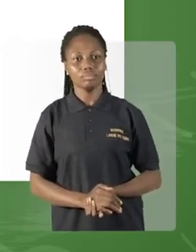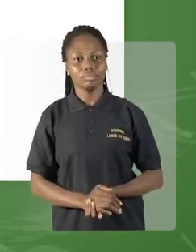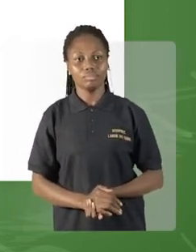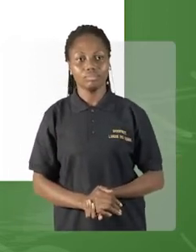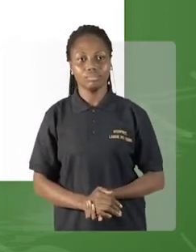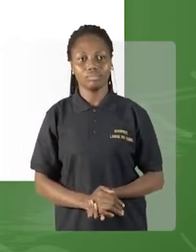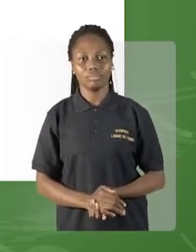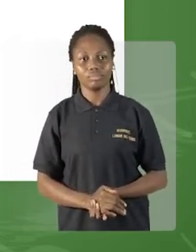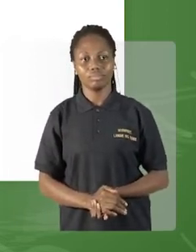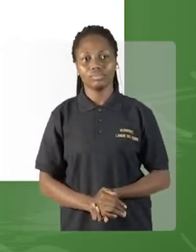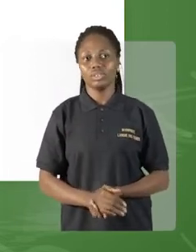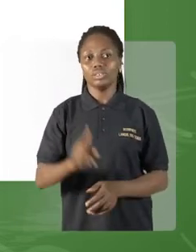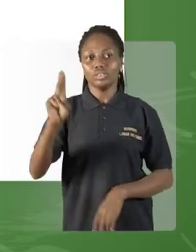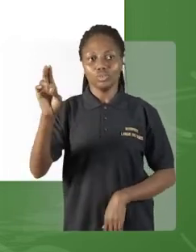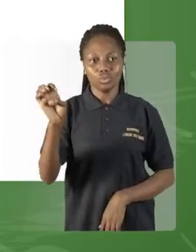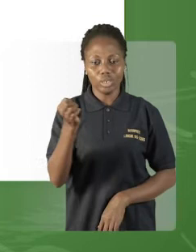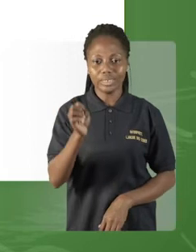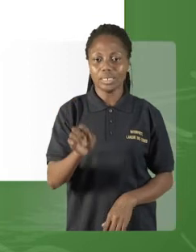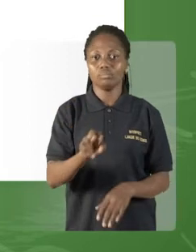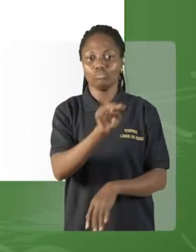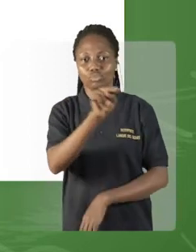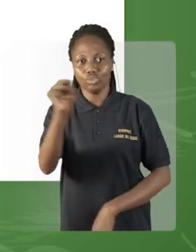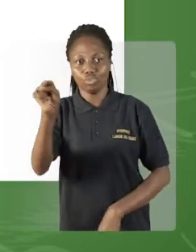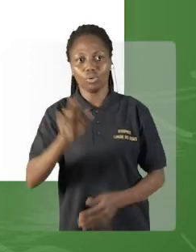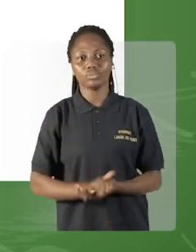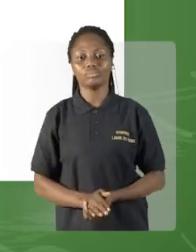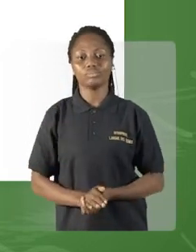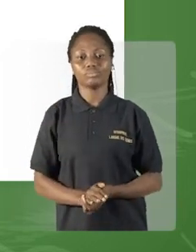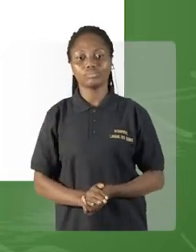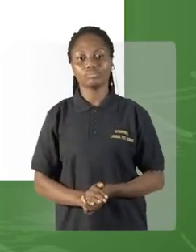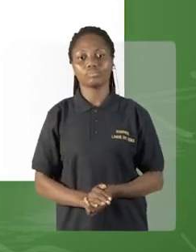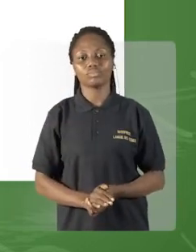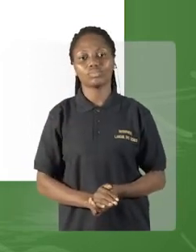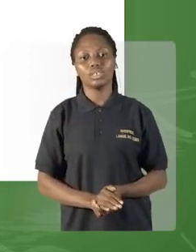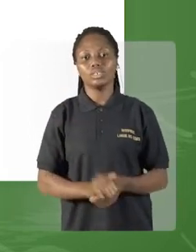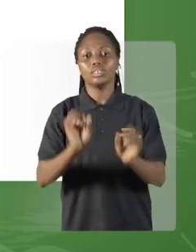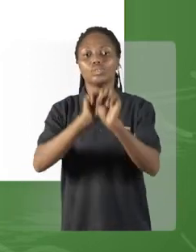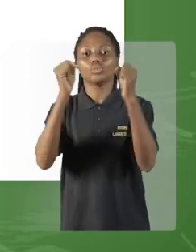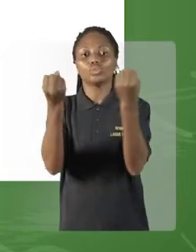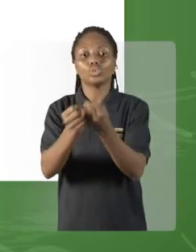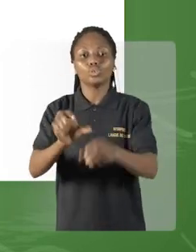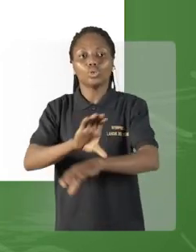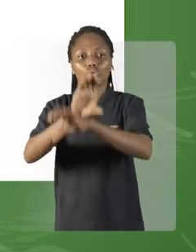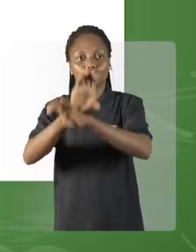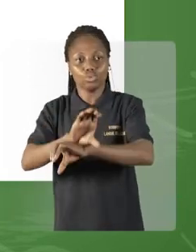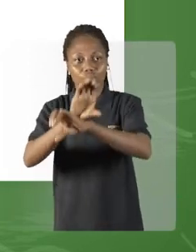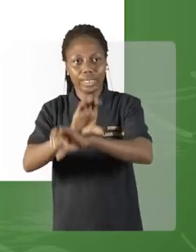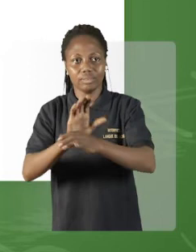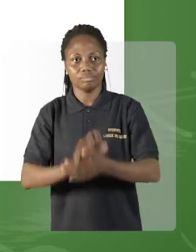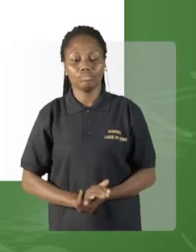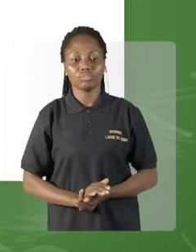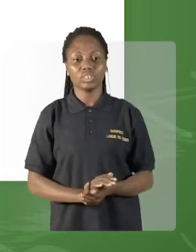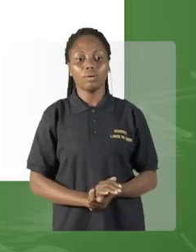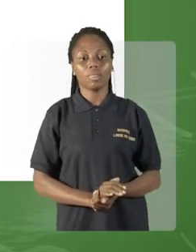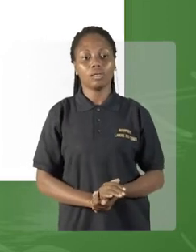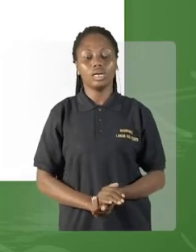Au deuxième point, au plan socio-culturel, les parcs nationaux et les réserves forestières